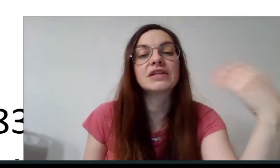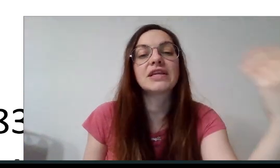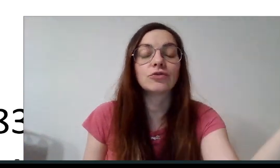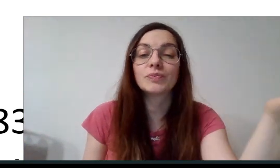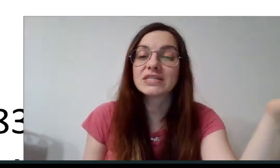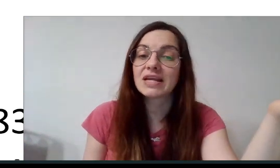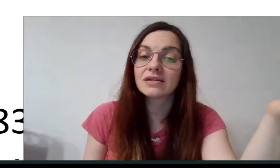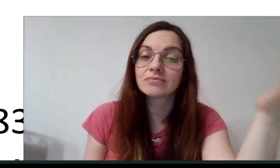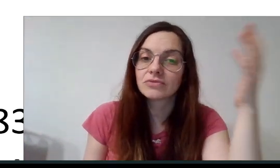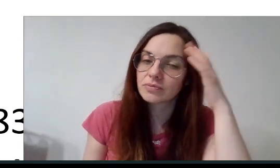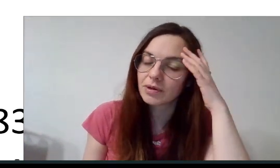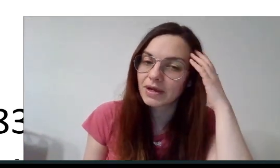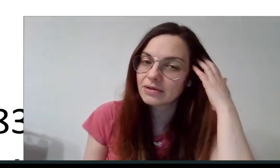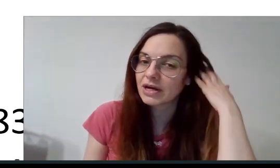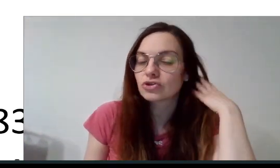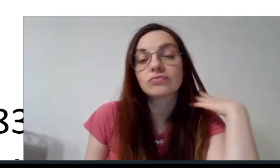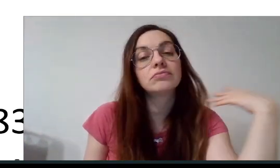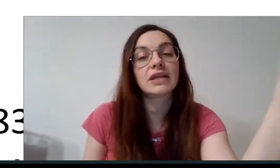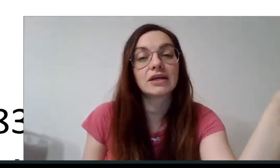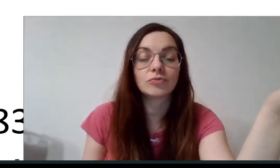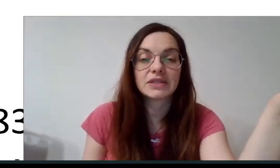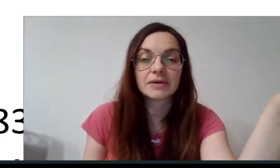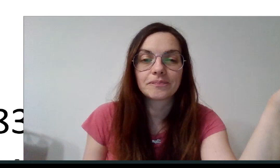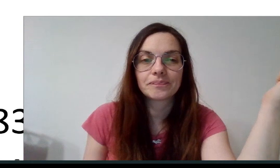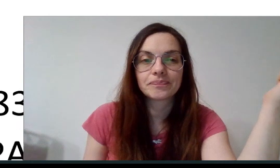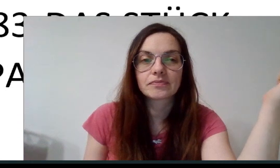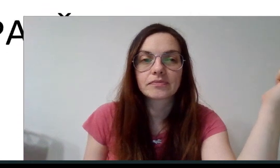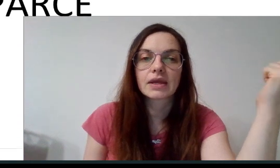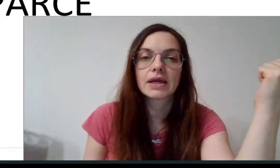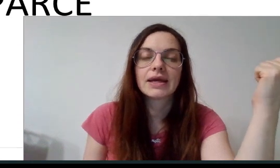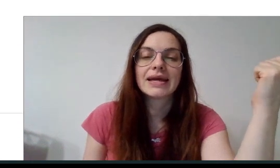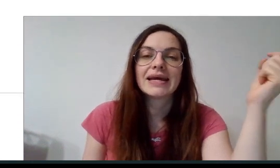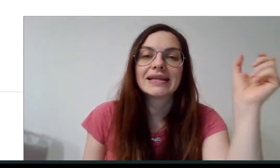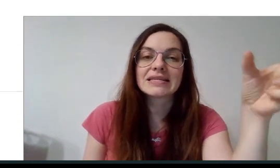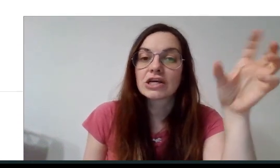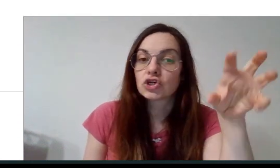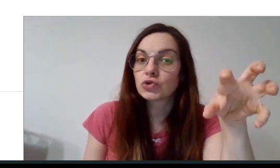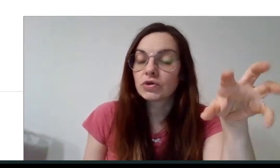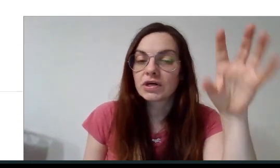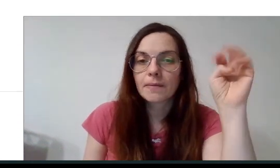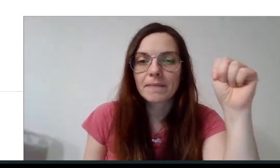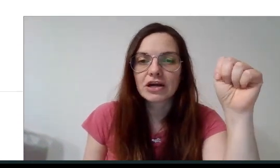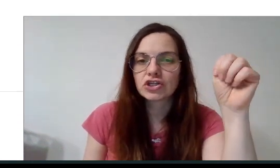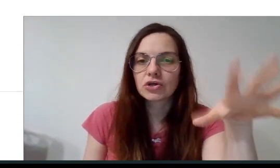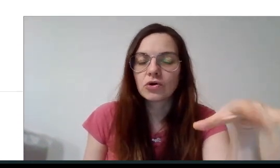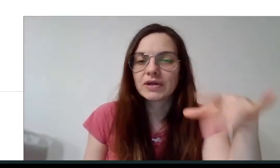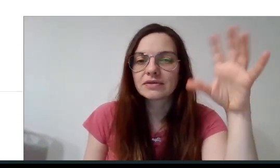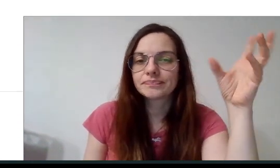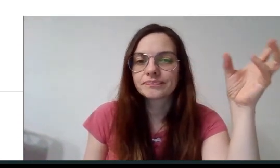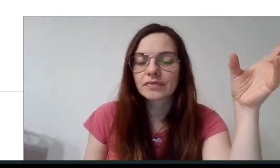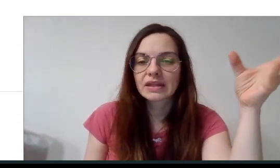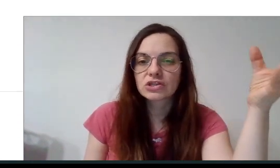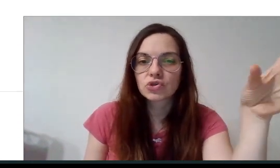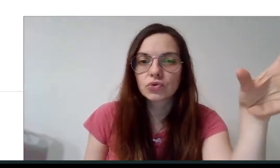bezahlen, želim da platim račun, Rechnung bitte. Das Stück, parče, komad, das